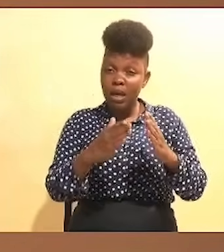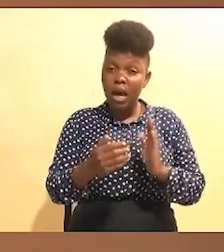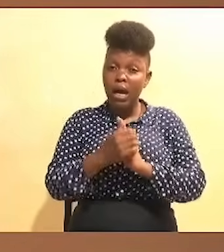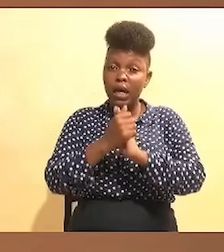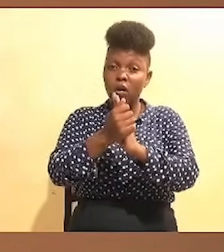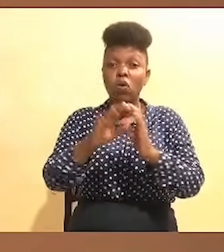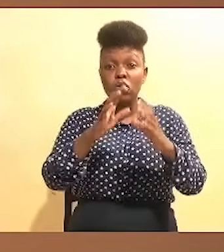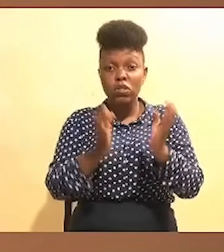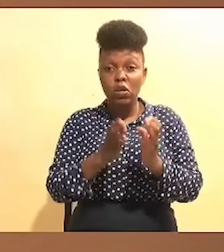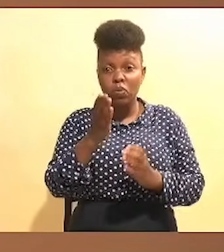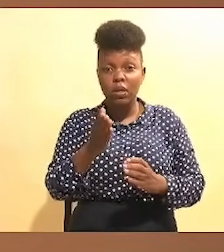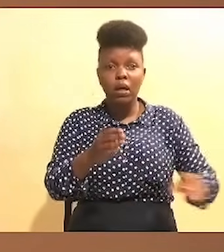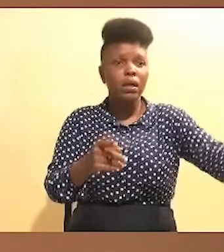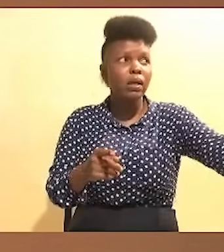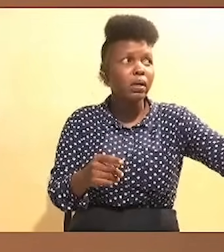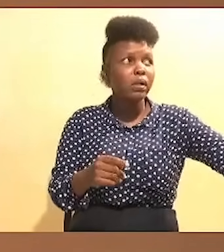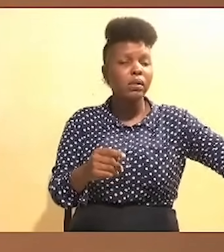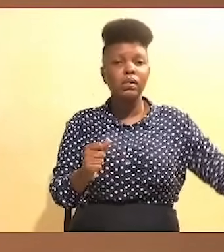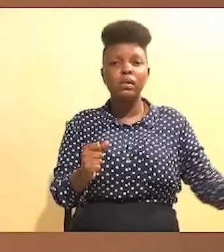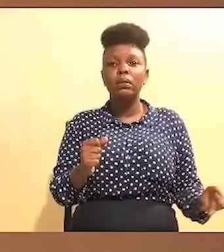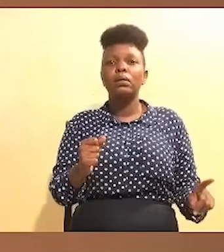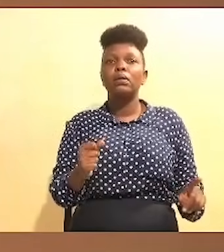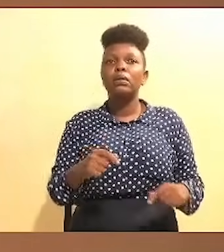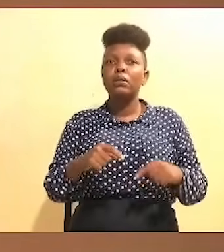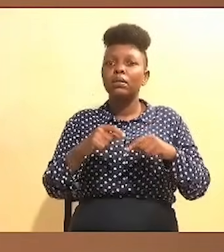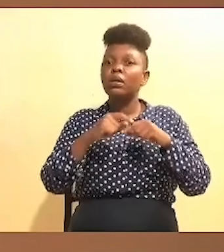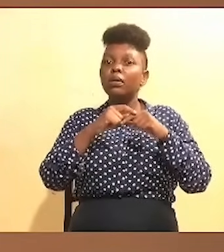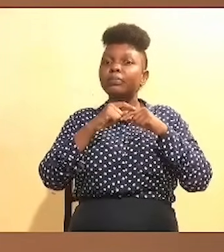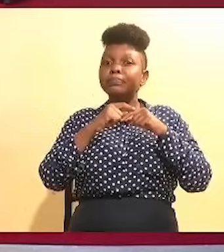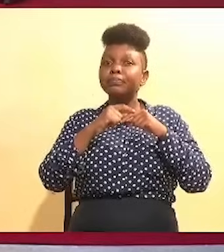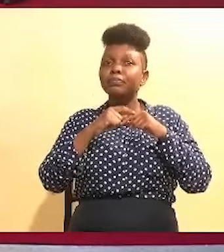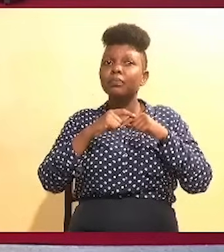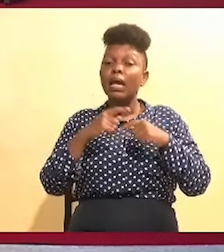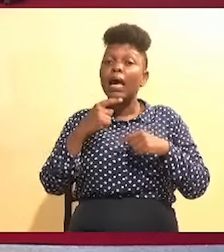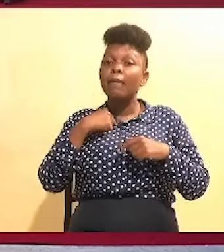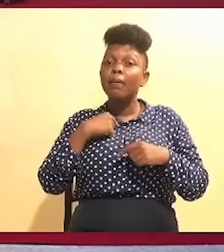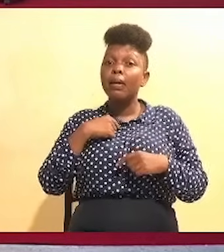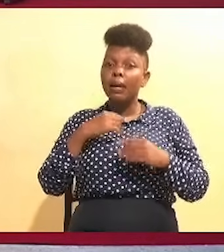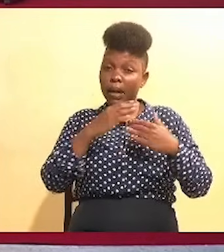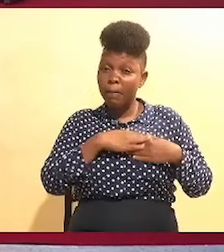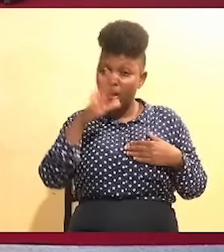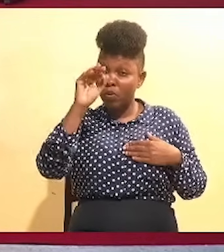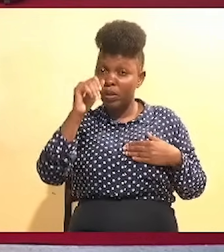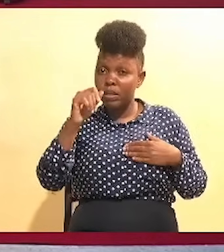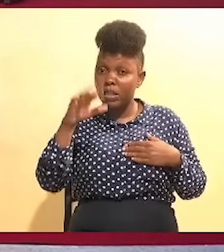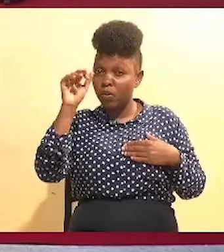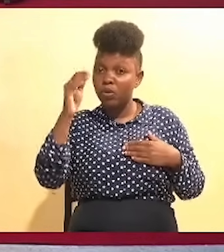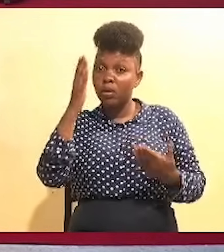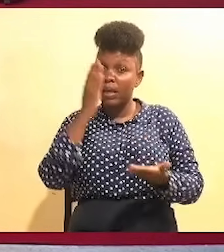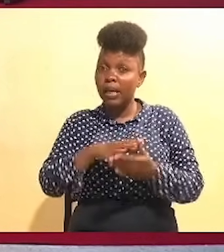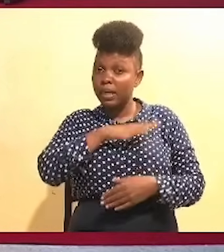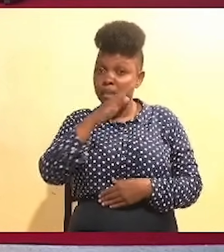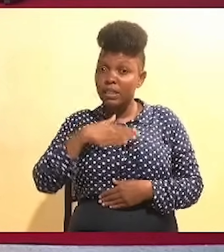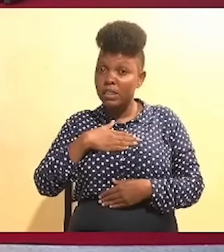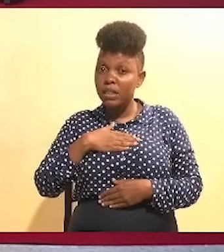hapo. Mchungaji Mwabi akija hapa mbele, napenda kuita wito kwa mtu yeyote aliyepo katikati yetu ambaye anasema